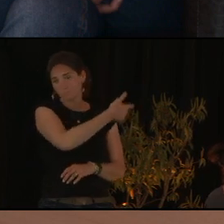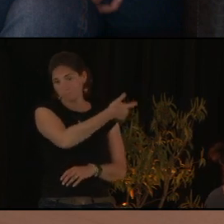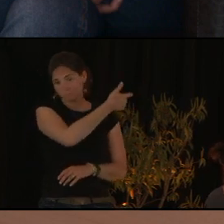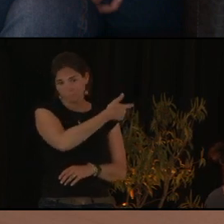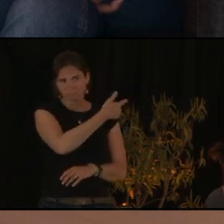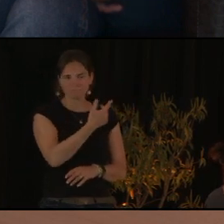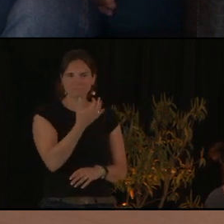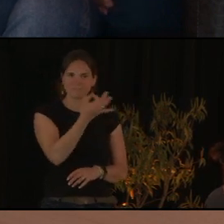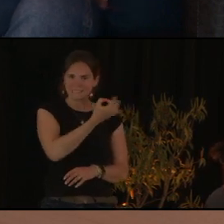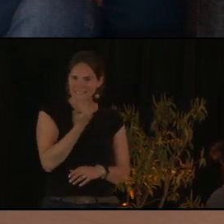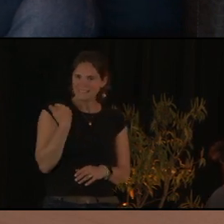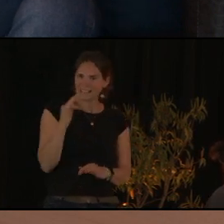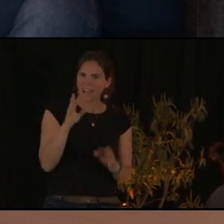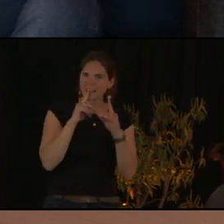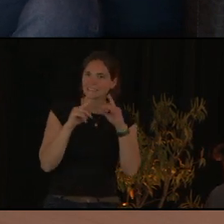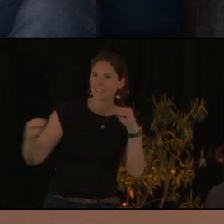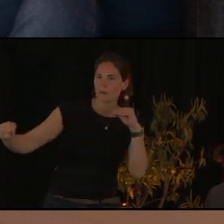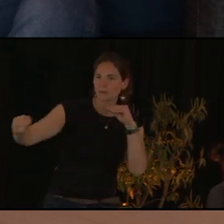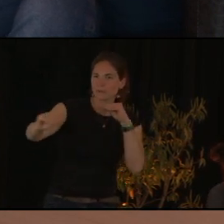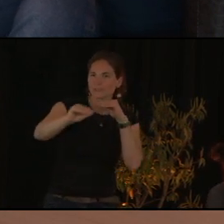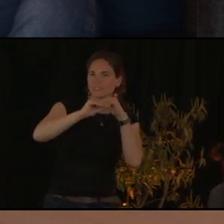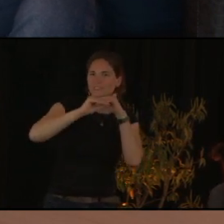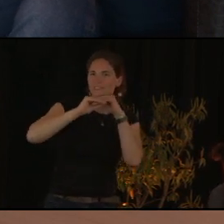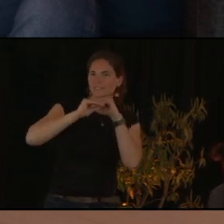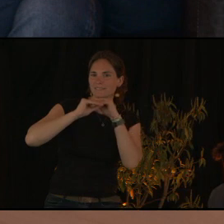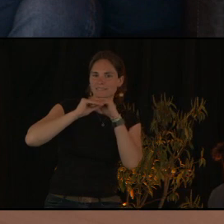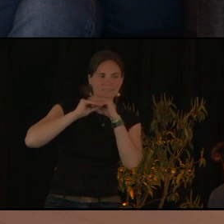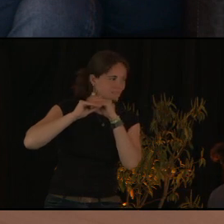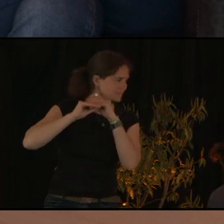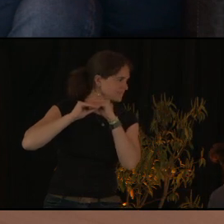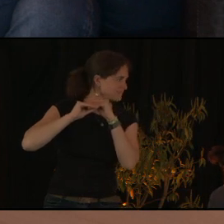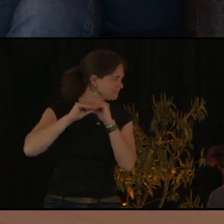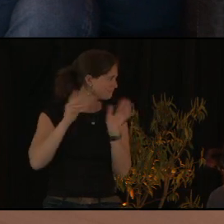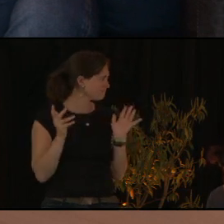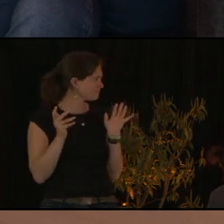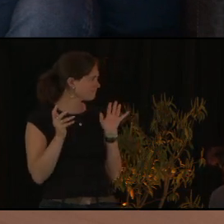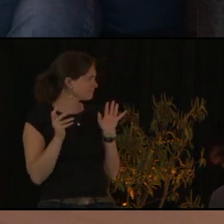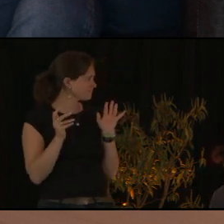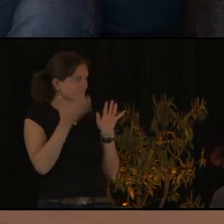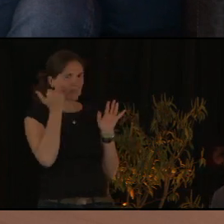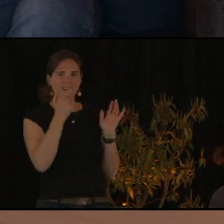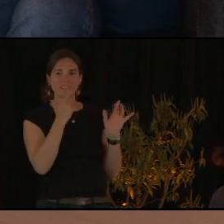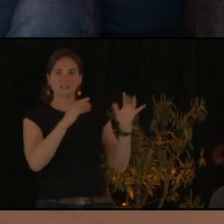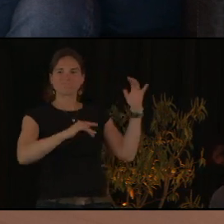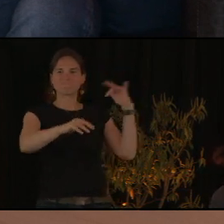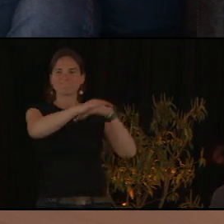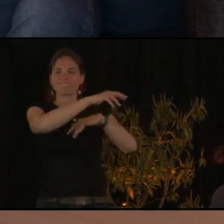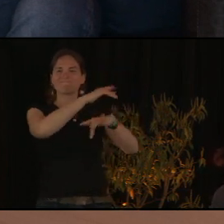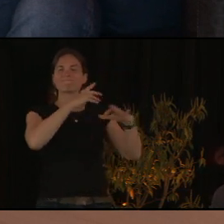de silence. Alors, je